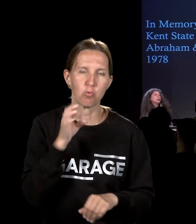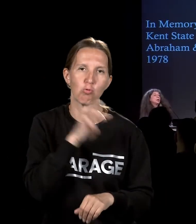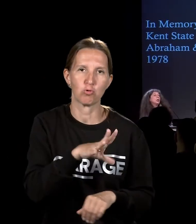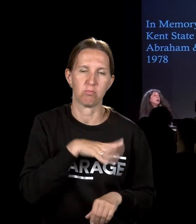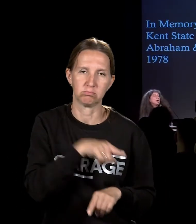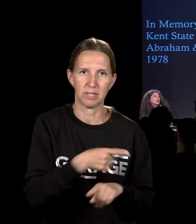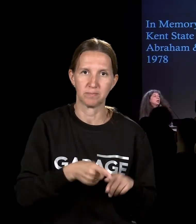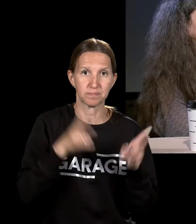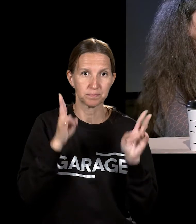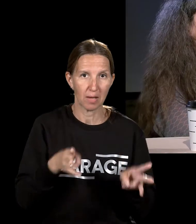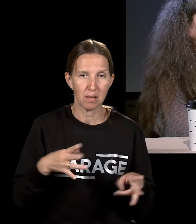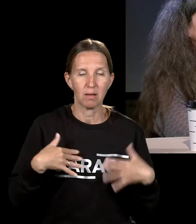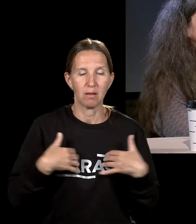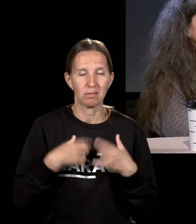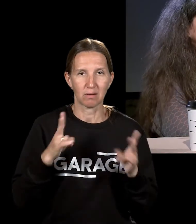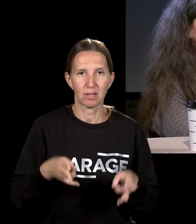была история,